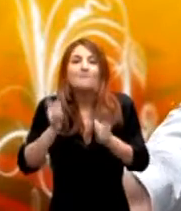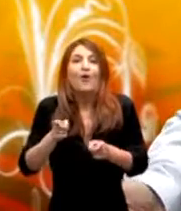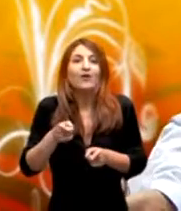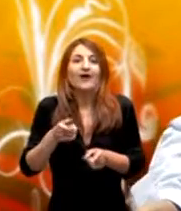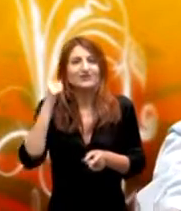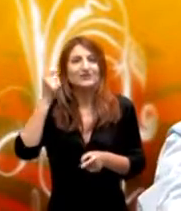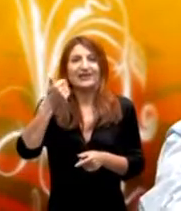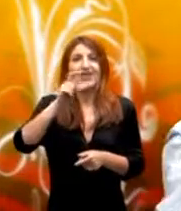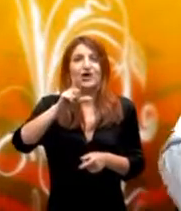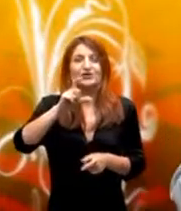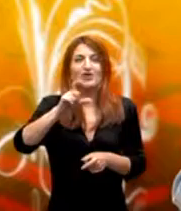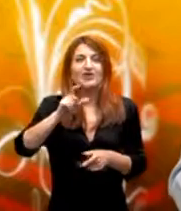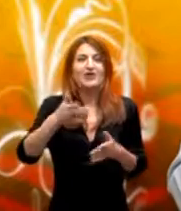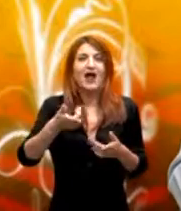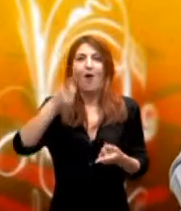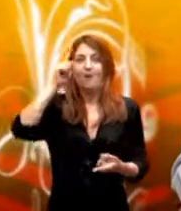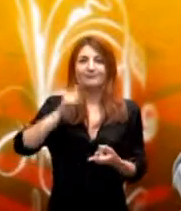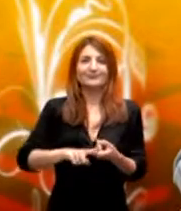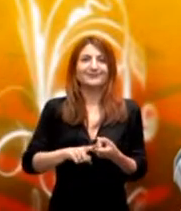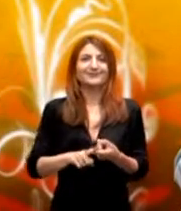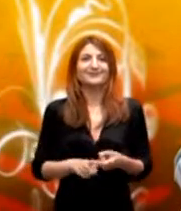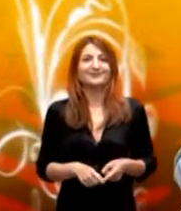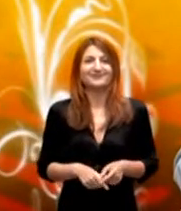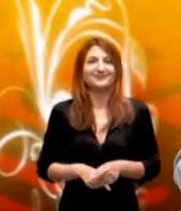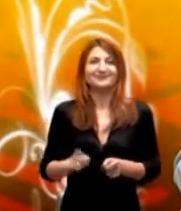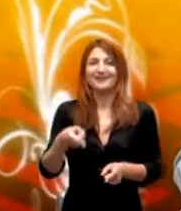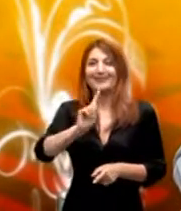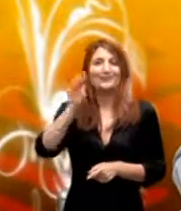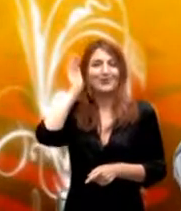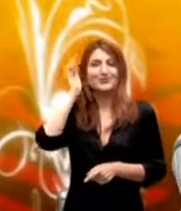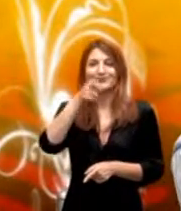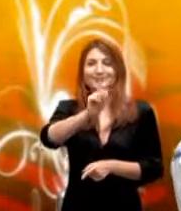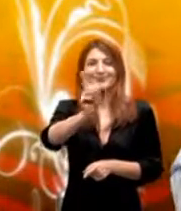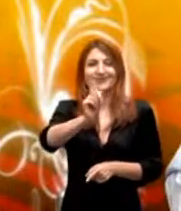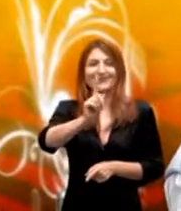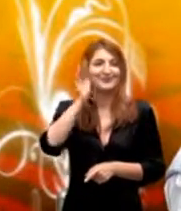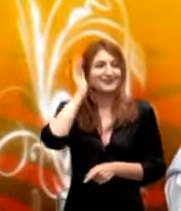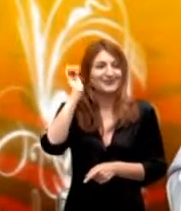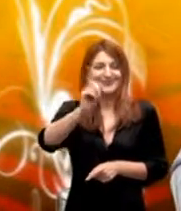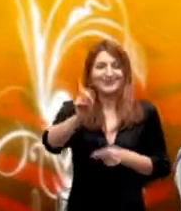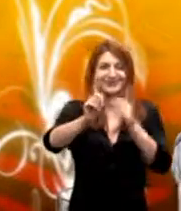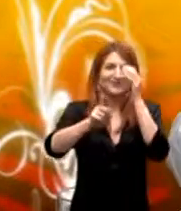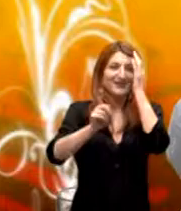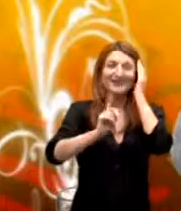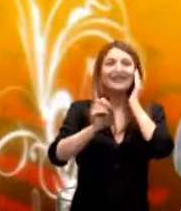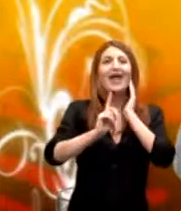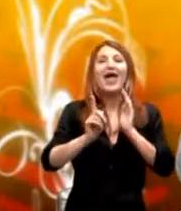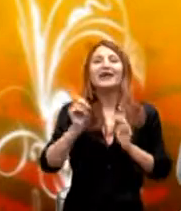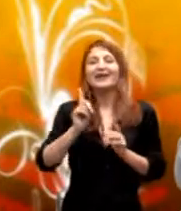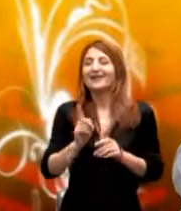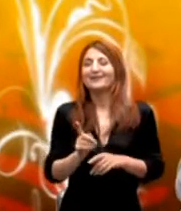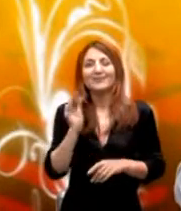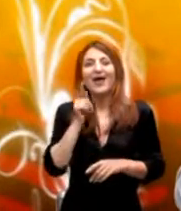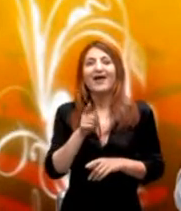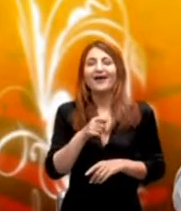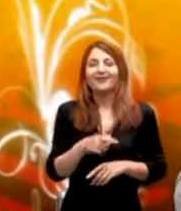kaže prva čaša je bez da. Ne sam nenormalan. Nemojte sada slušati profesora Košića. Ali nije, pa to je pravi problem.